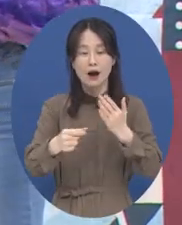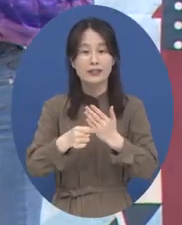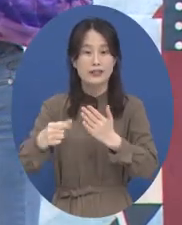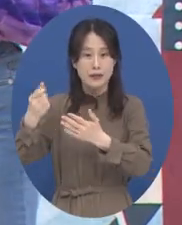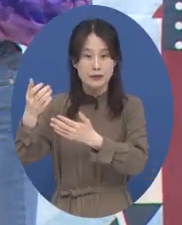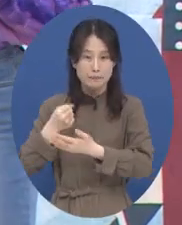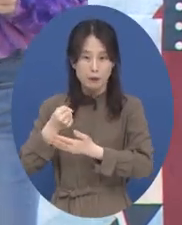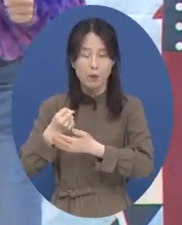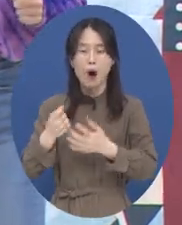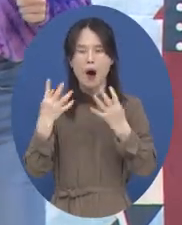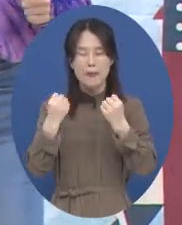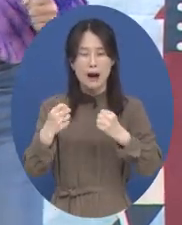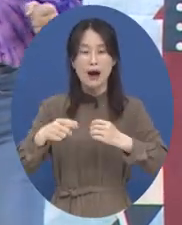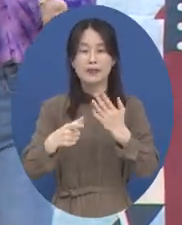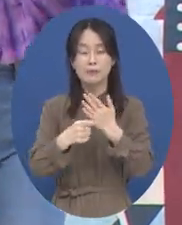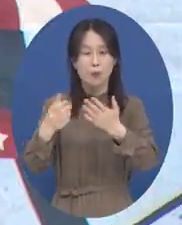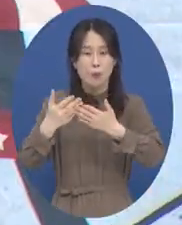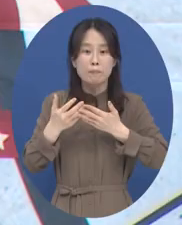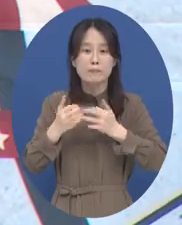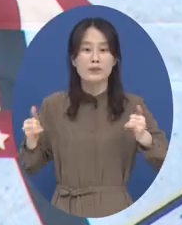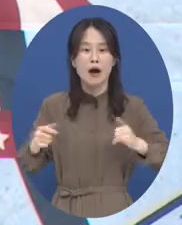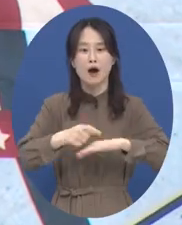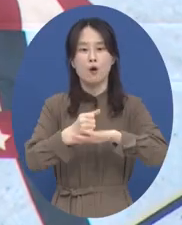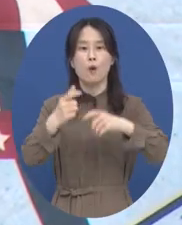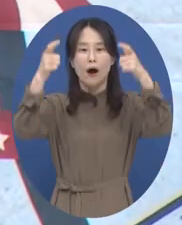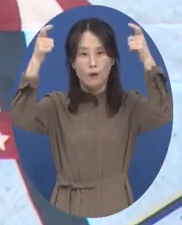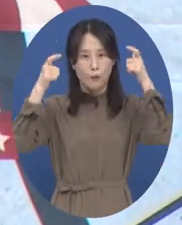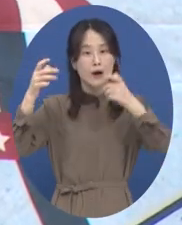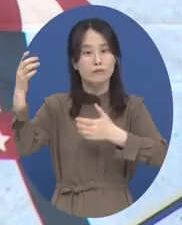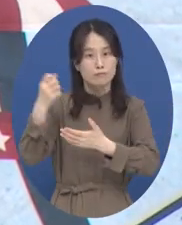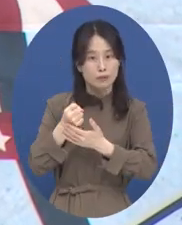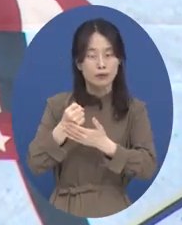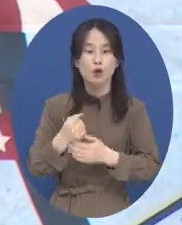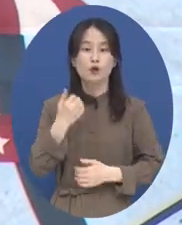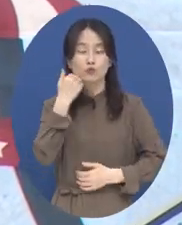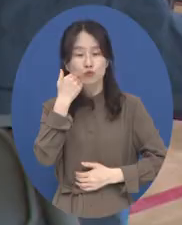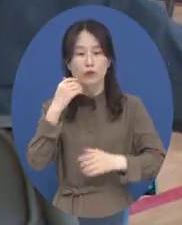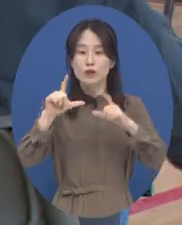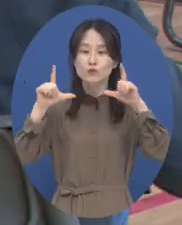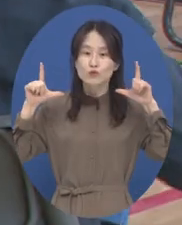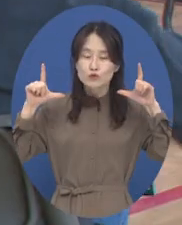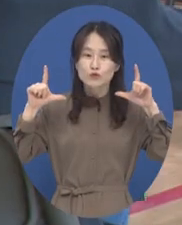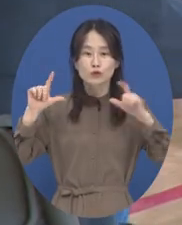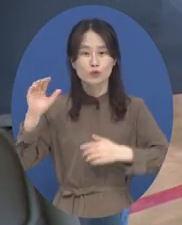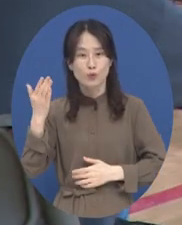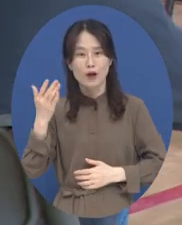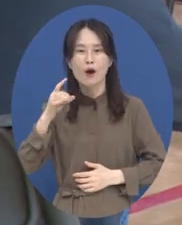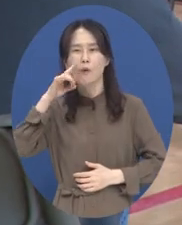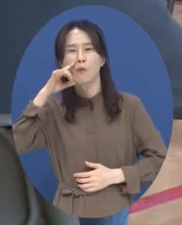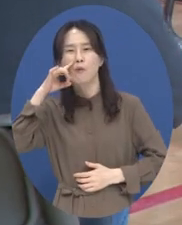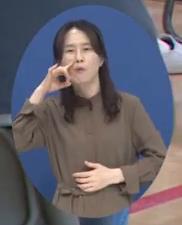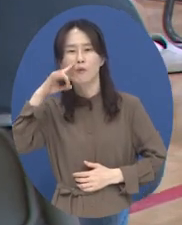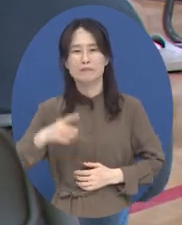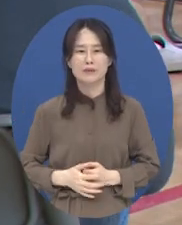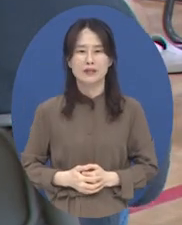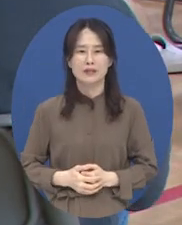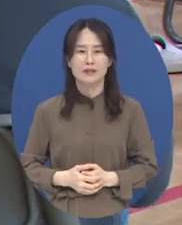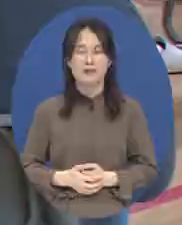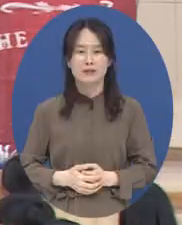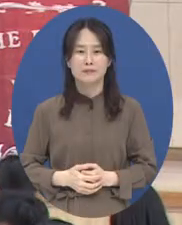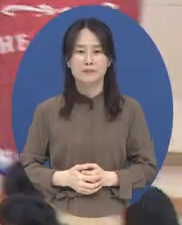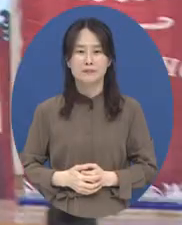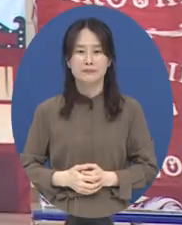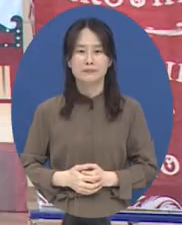티켓을 얻은 사람이 왕관을 차지하게 되는데 과연 왕관의 주인공은 누가 될지 궁금증을 자아냅니다.